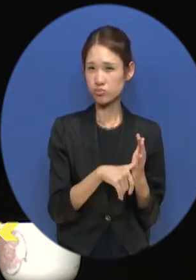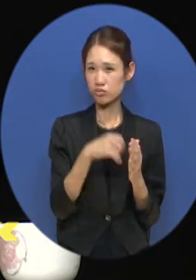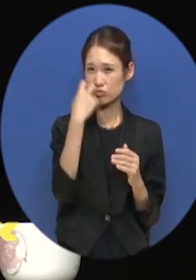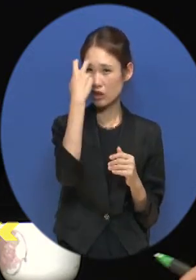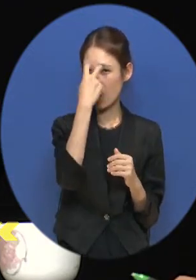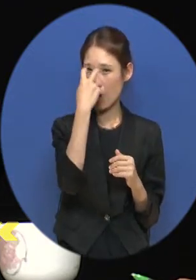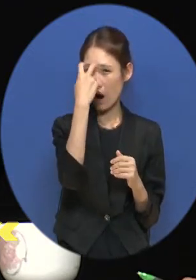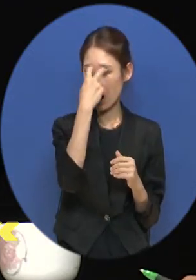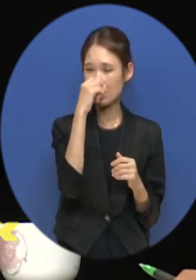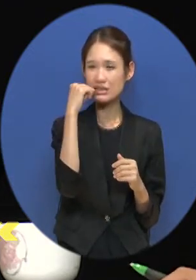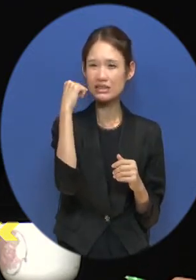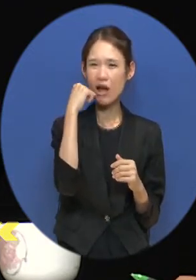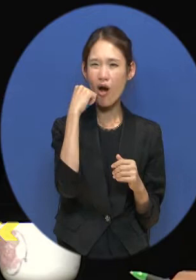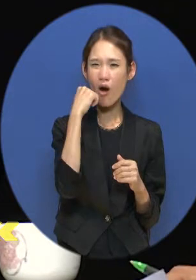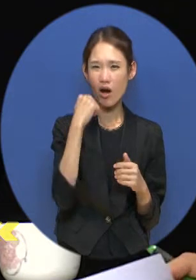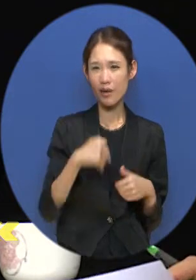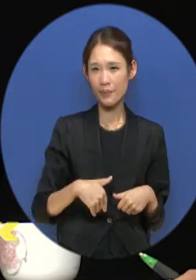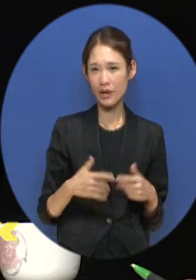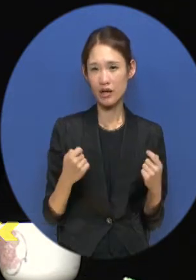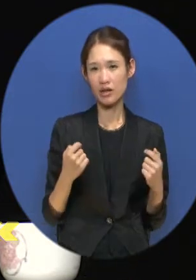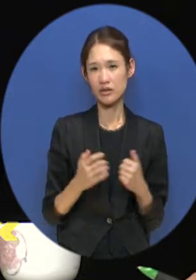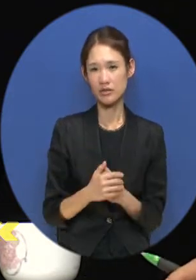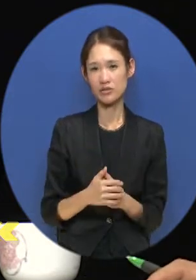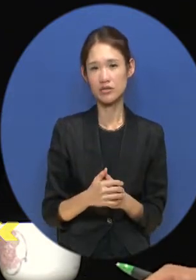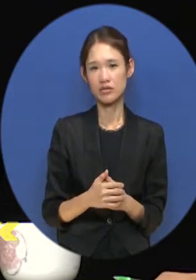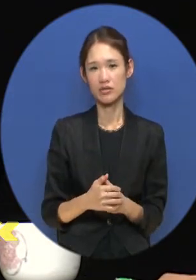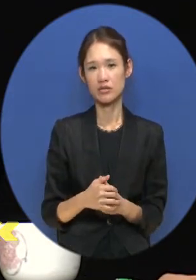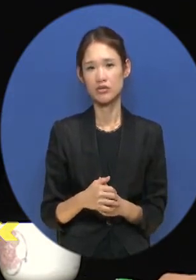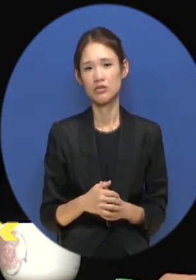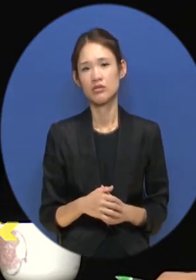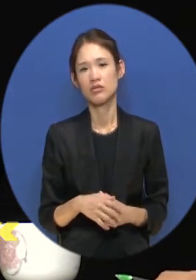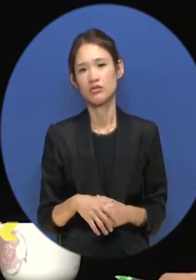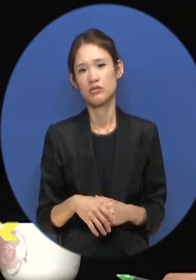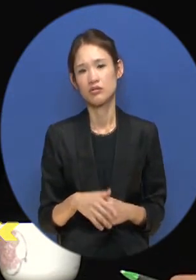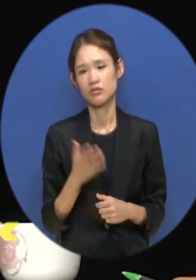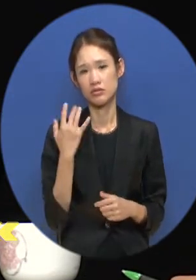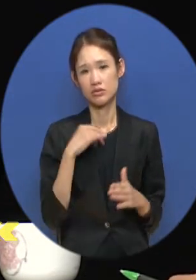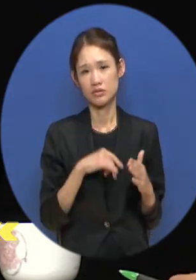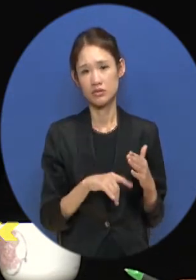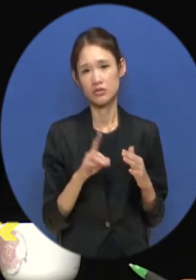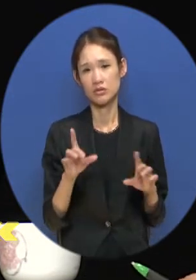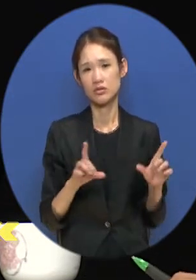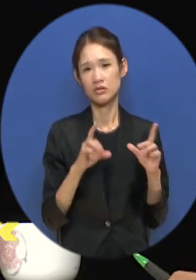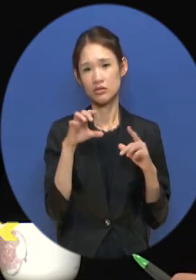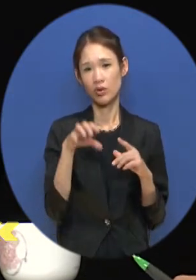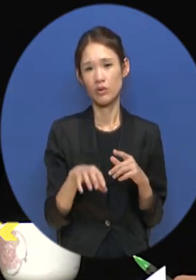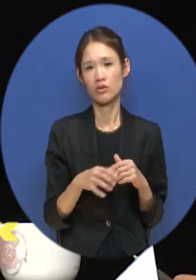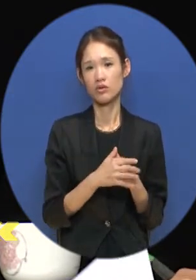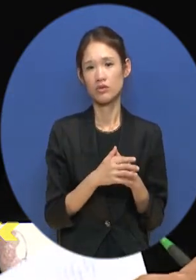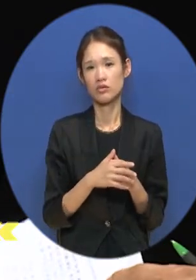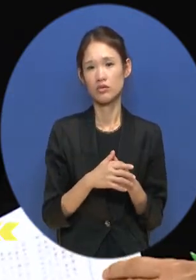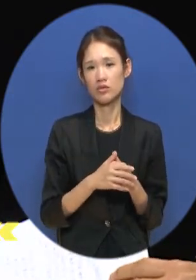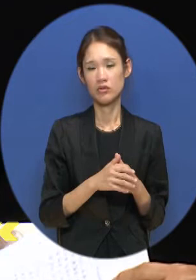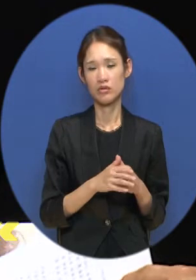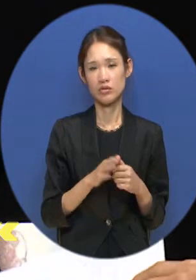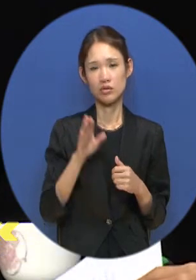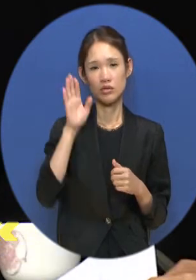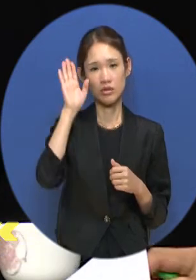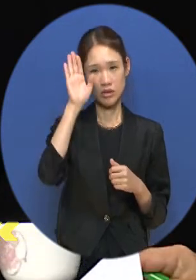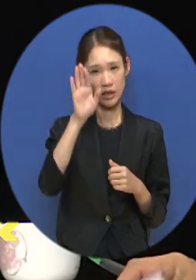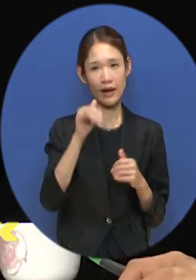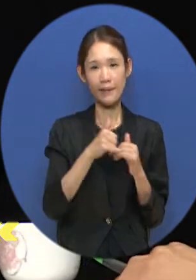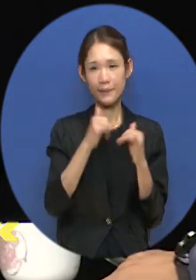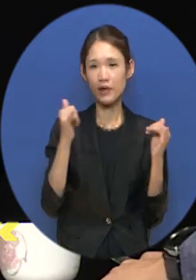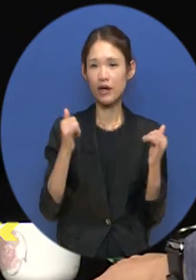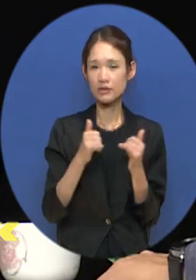관리가 철저히 돼야 되지 않나 생각이 되는데 최근에 이제 또 지하 생활 공간에서